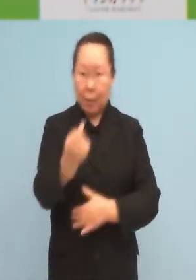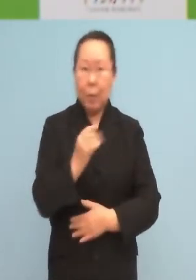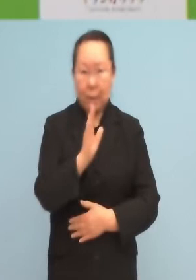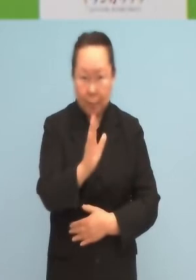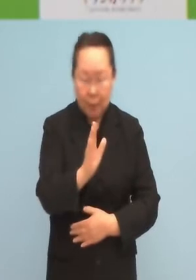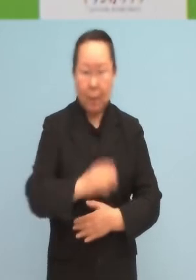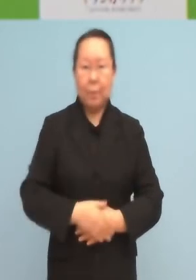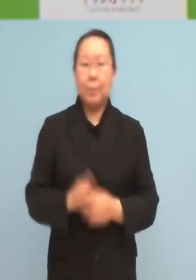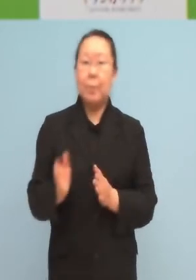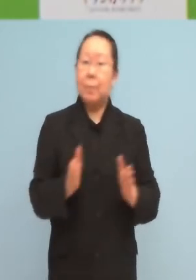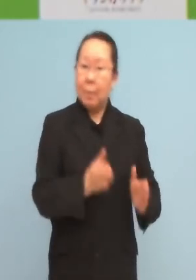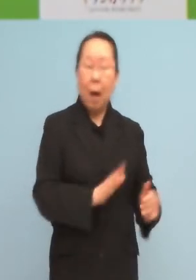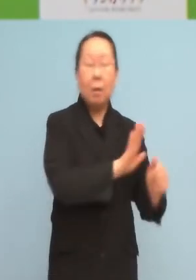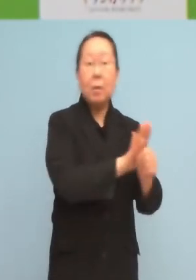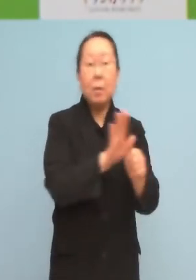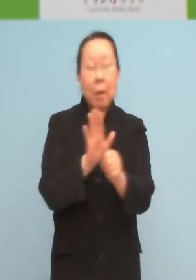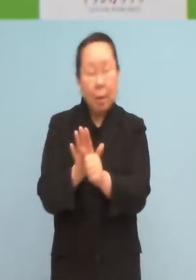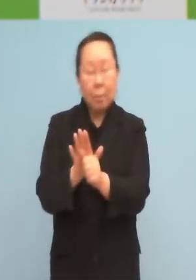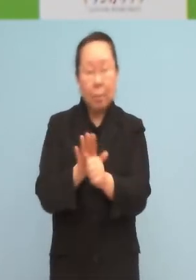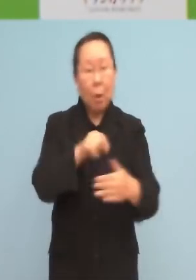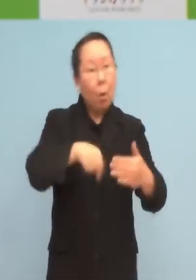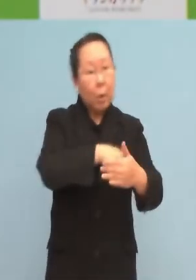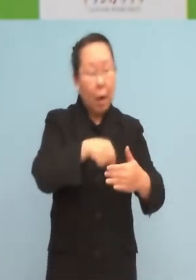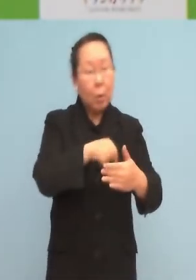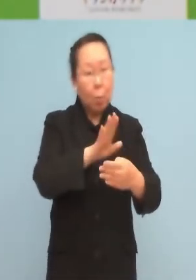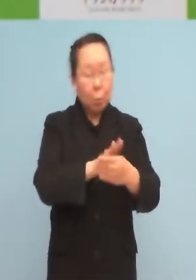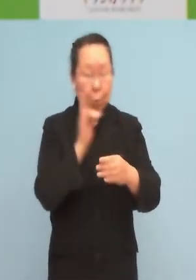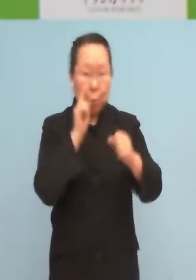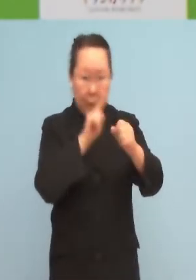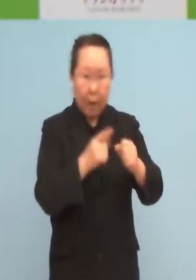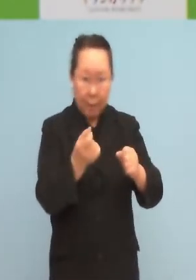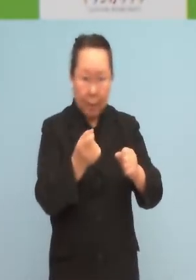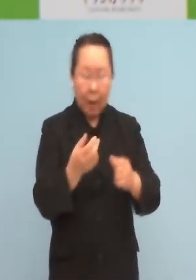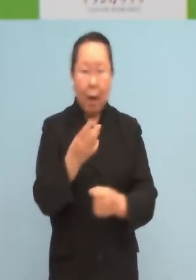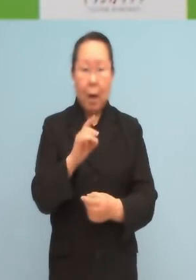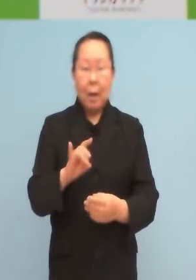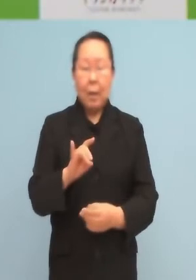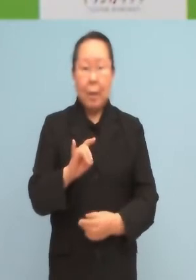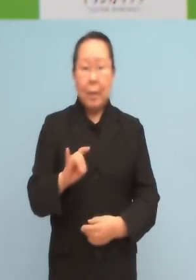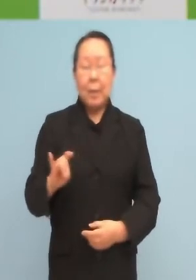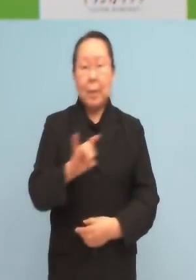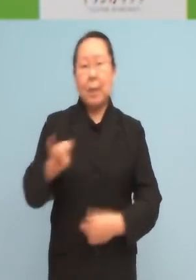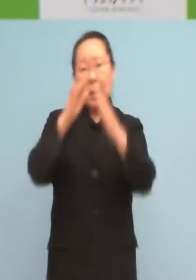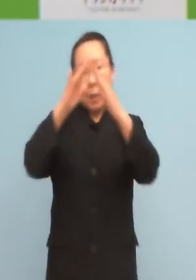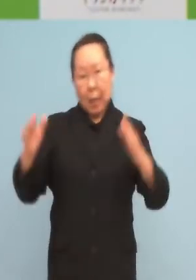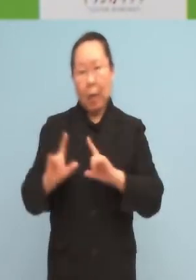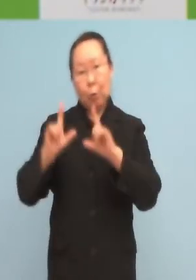か。 支援の内容と狙い、 はい、 繰り返しになっちゃっていいんですか。 はい、いいです。 はい、 すみ